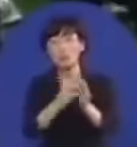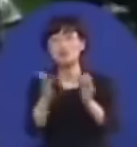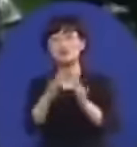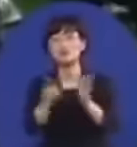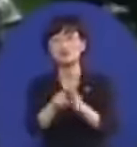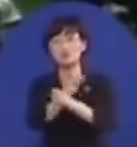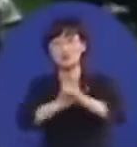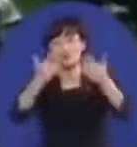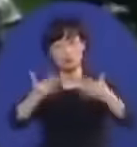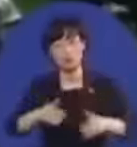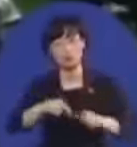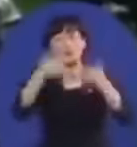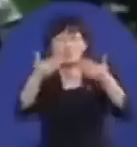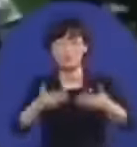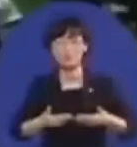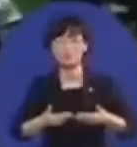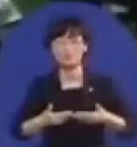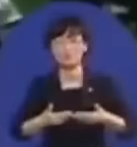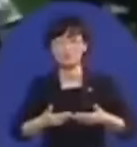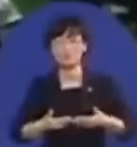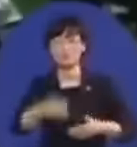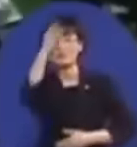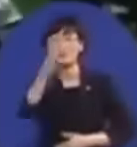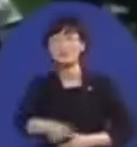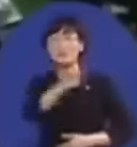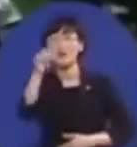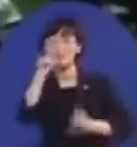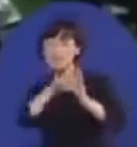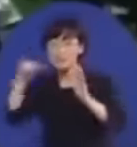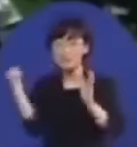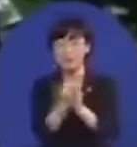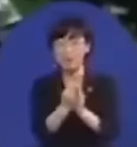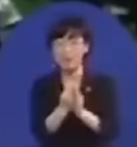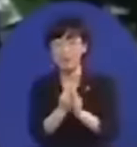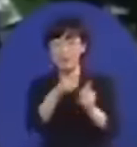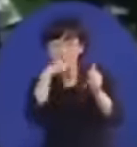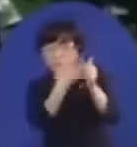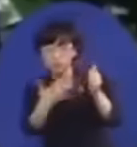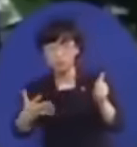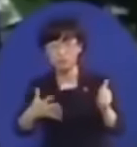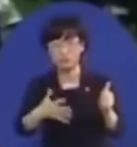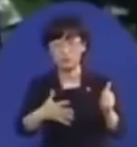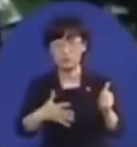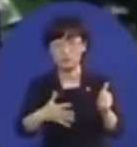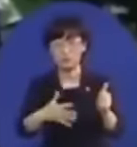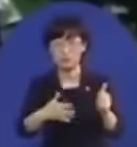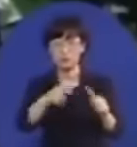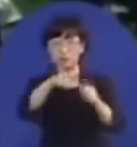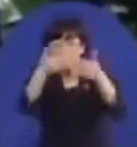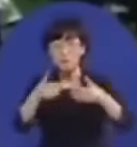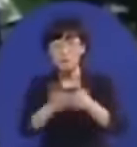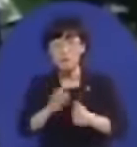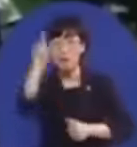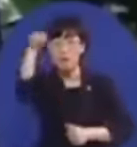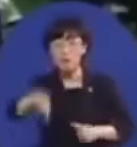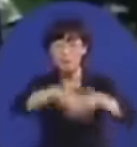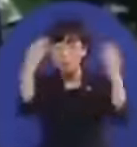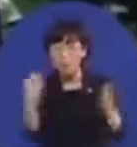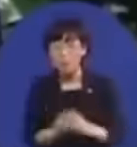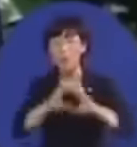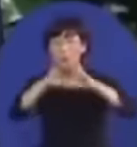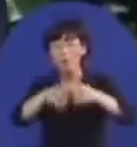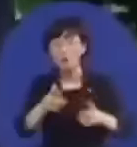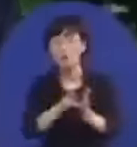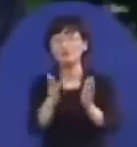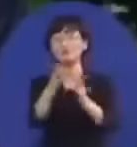용서받고 구원 받습니다. 그를 위해서 십자가에 못 박여 몸짓고 피 흘려 죽었기 때문에 온 천하 만국이 예수를 믿으면